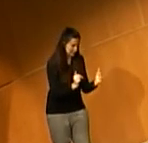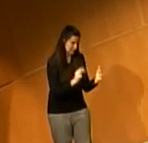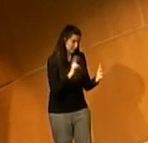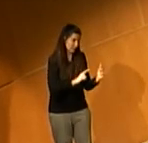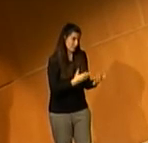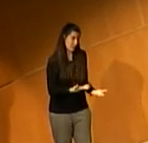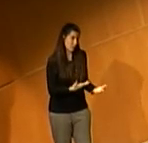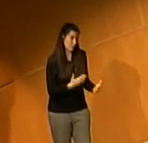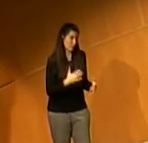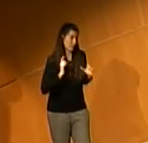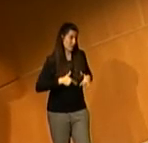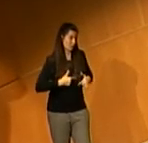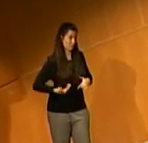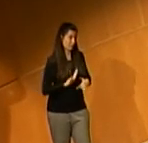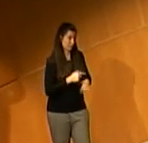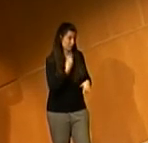3 ans maintenant. Et